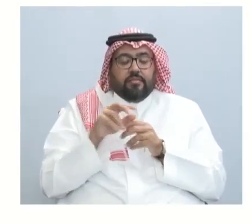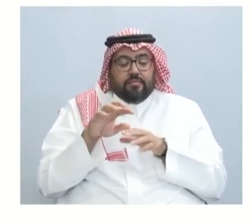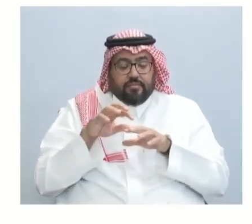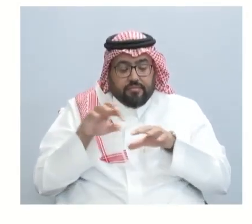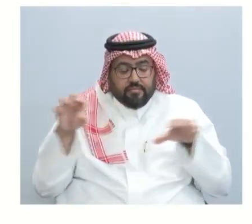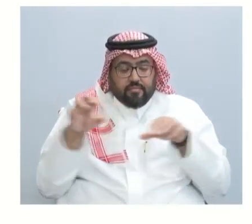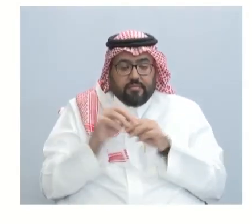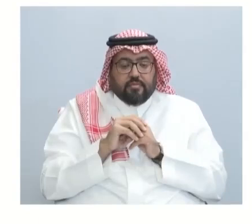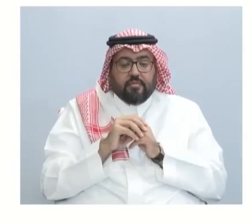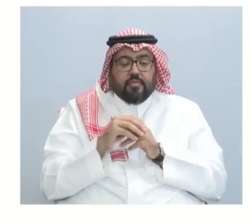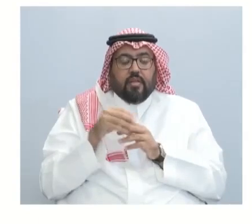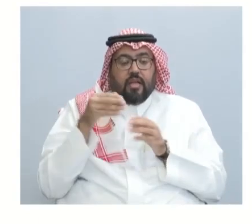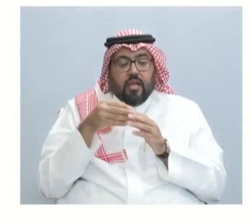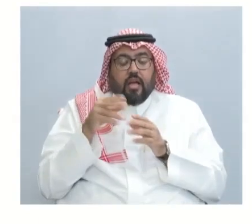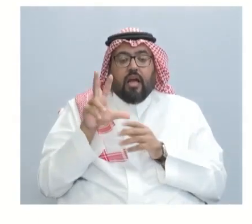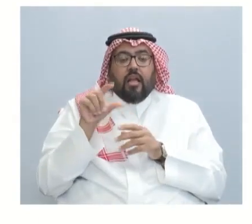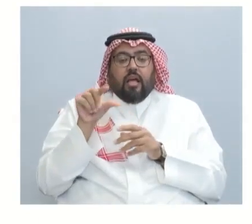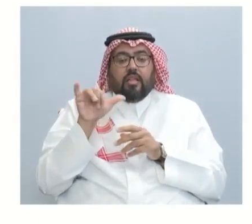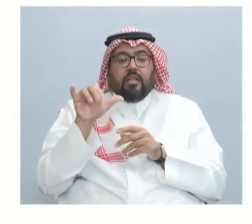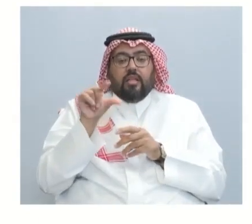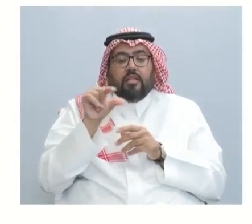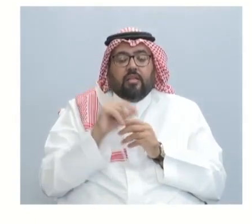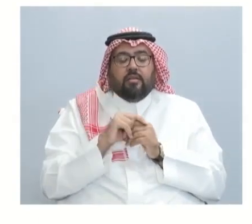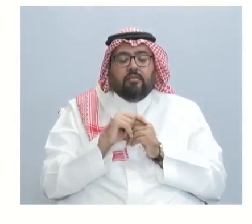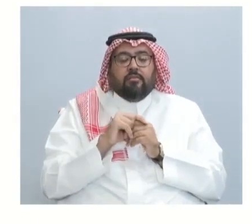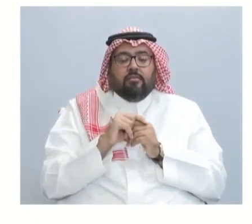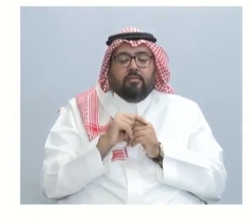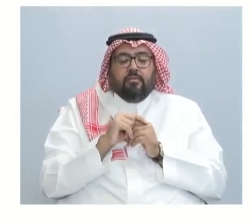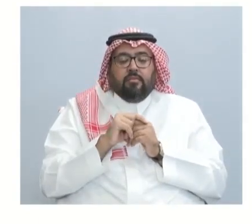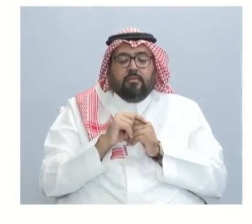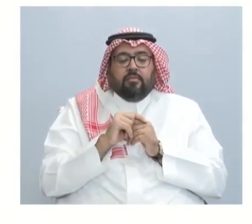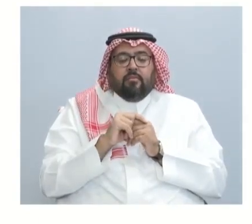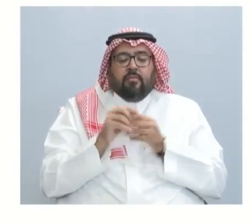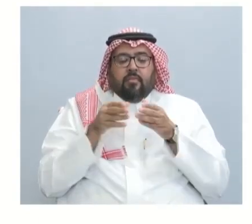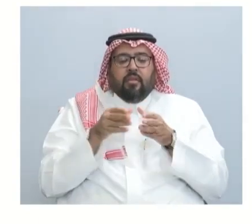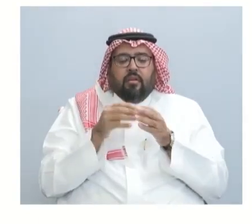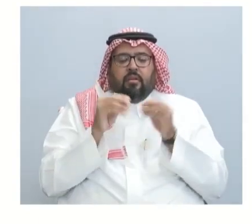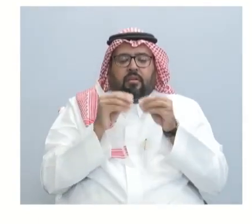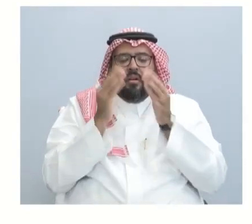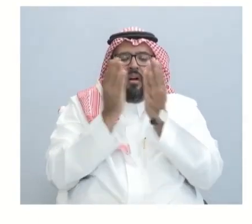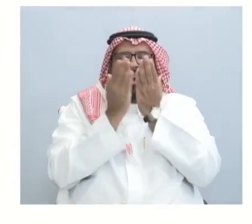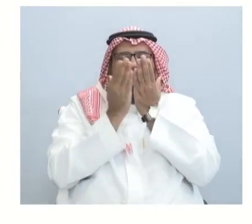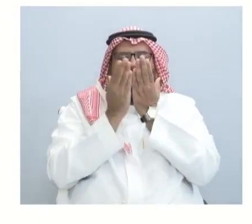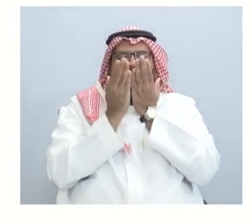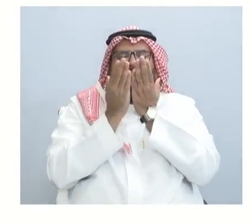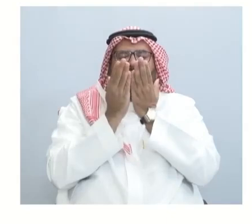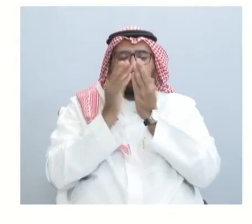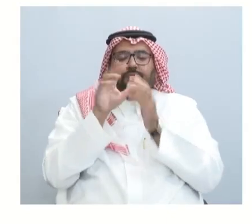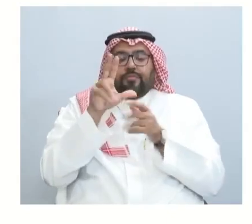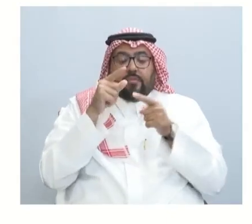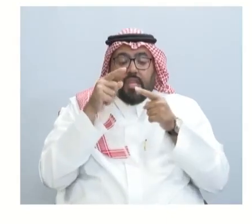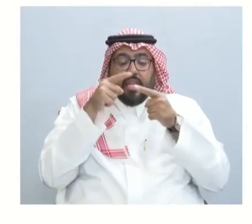ماده تحتوي على الحديد او مخلوط يحتوي على الحديد وذلك باستخدام المغناطيس